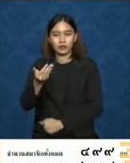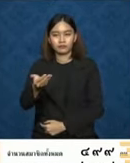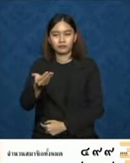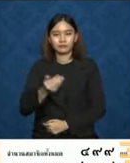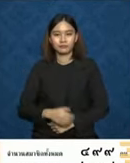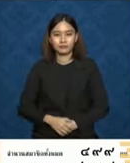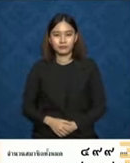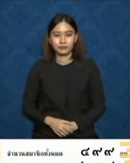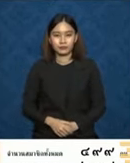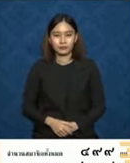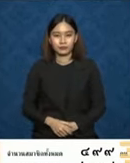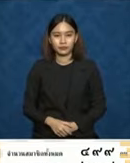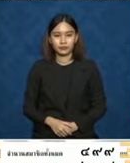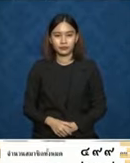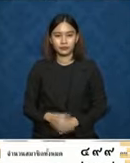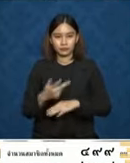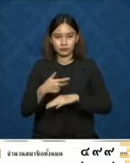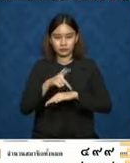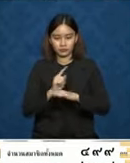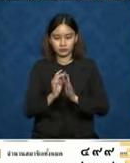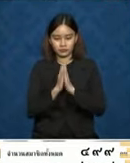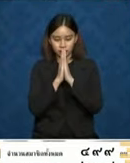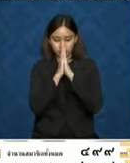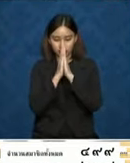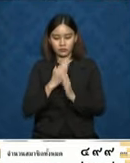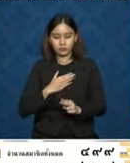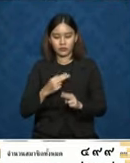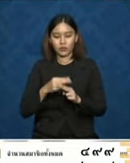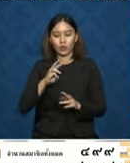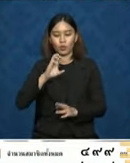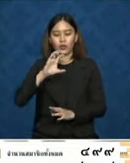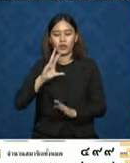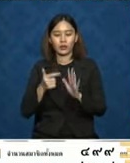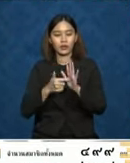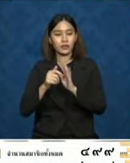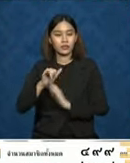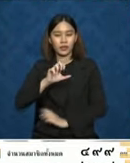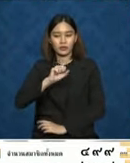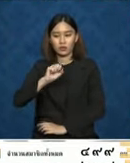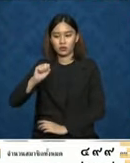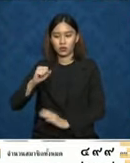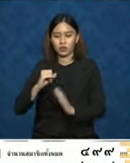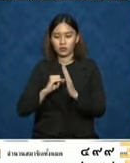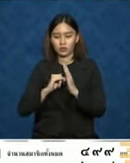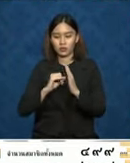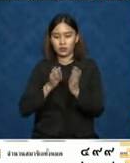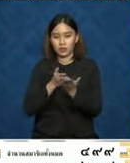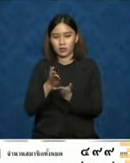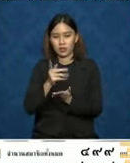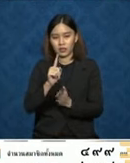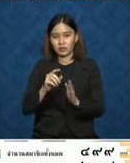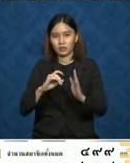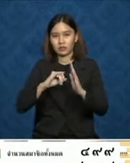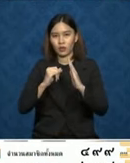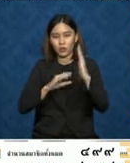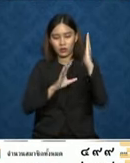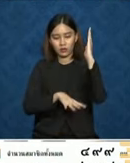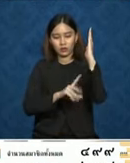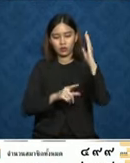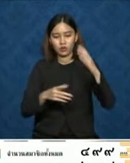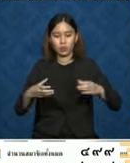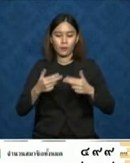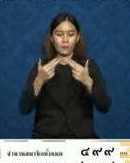สวาสครับกราบเรียนท่านประธานที่เคารพผมวิชัยสุวาทสมาชิกสภาผู้แทนราษฎรเขต 1จังหวัดชุมพรพรรครวม